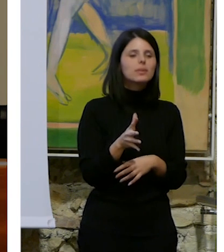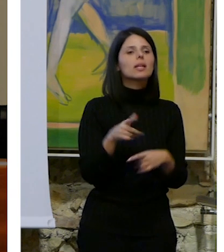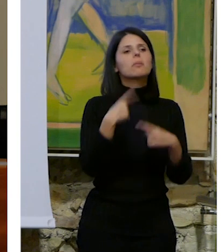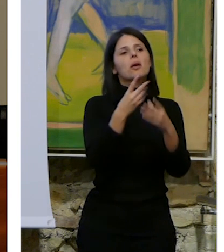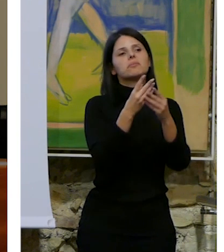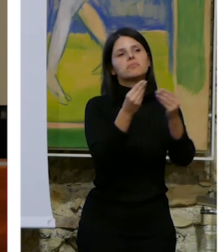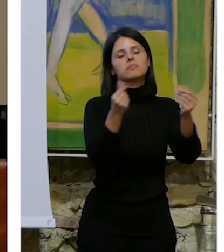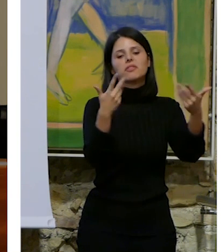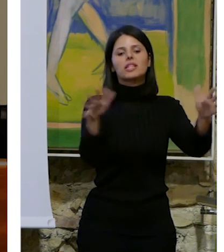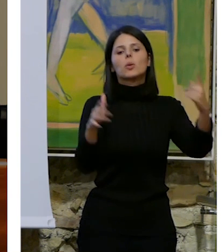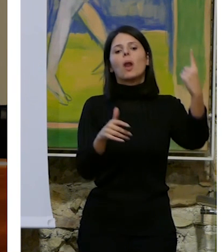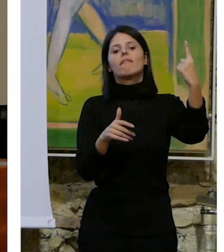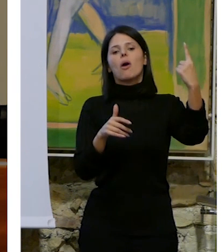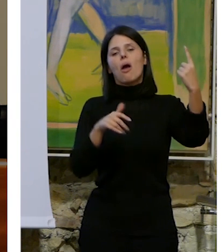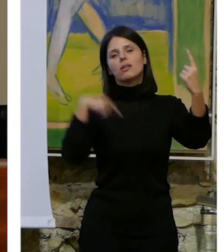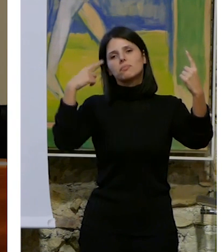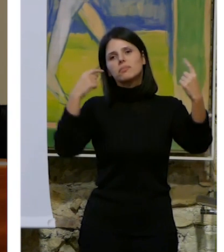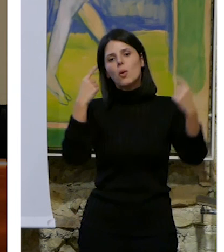Poi è finito, solo uno alla volta,